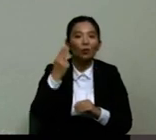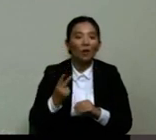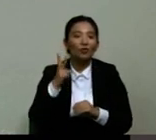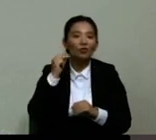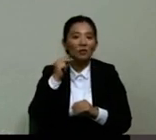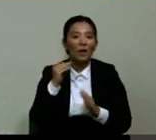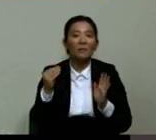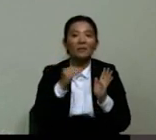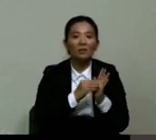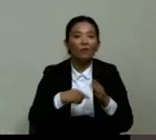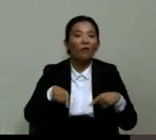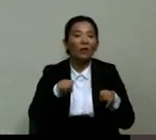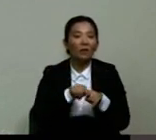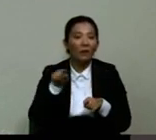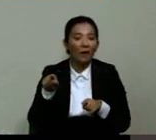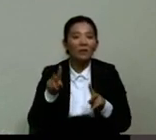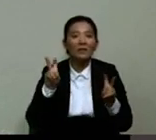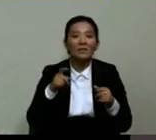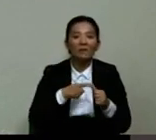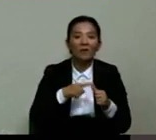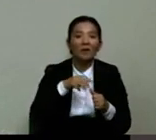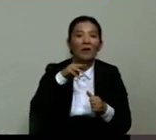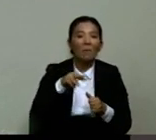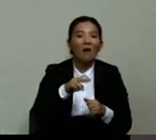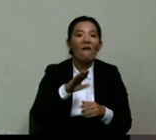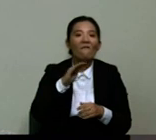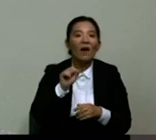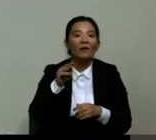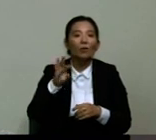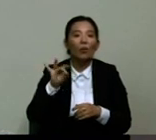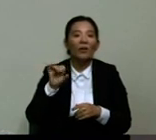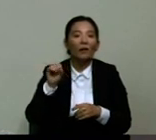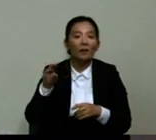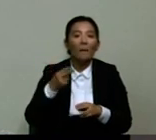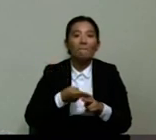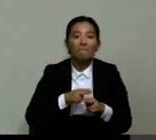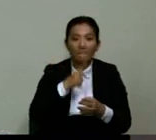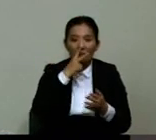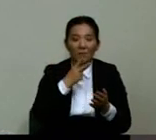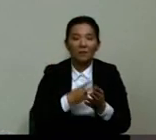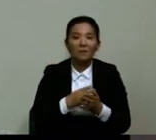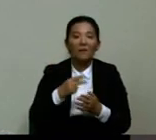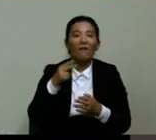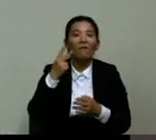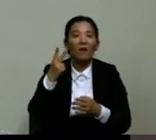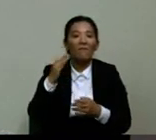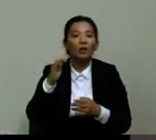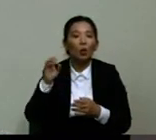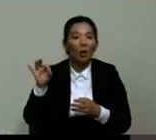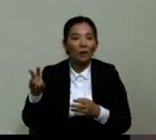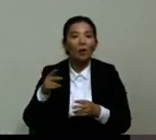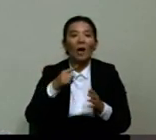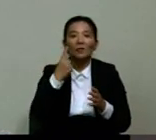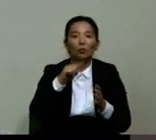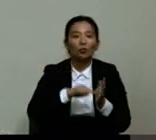чисел обозначается вот так вот и называют его n-факториалом. Ну, посмотрите, 2 факториала – это 1 умножен на